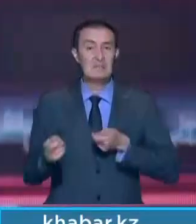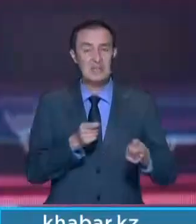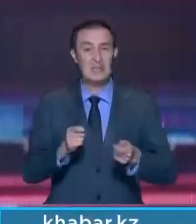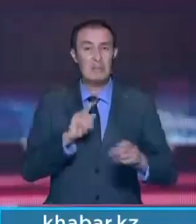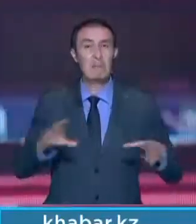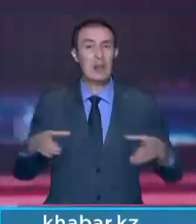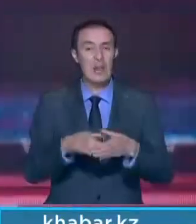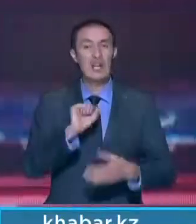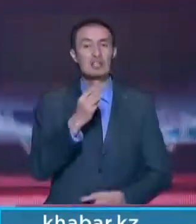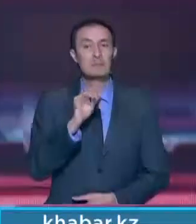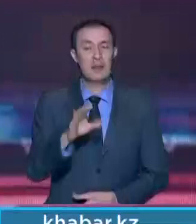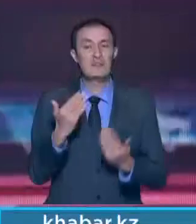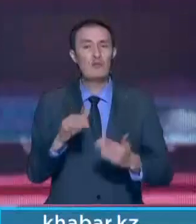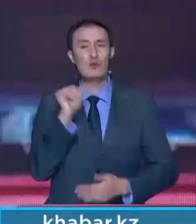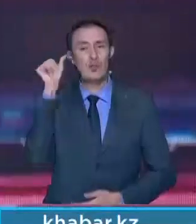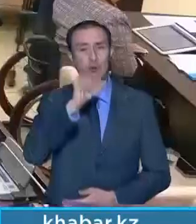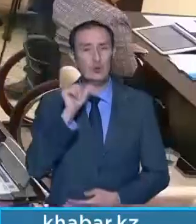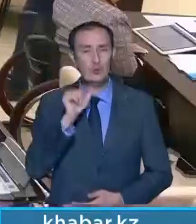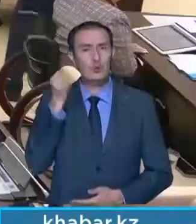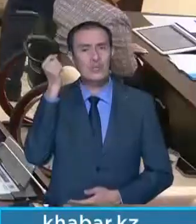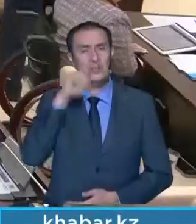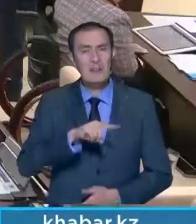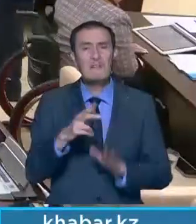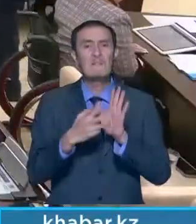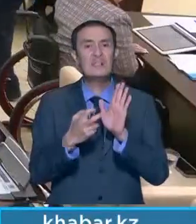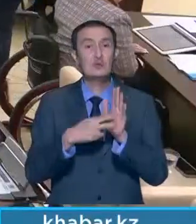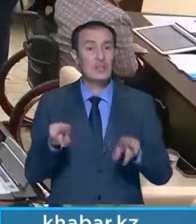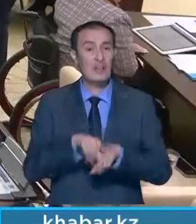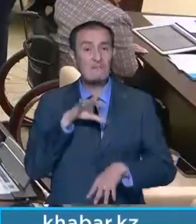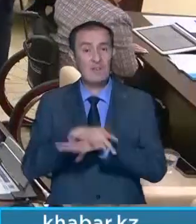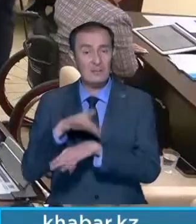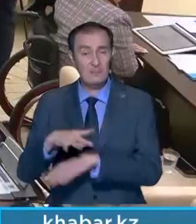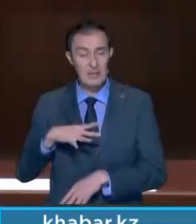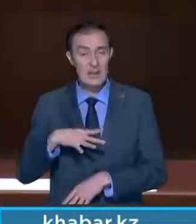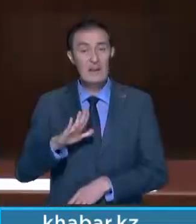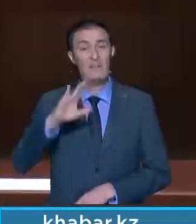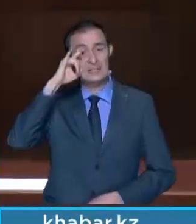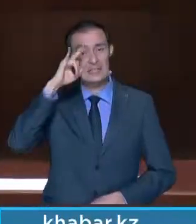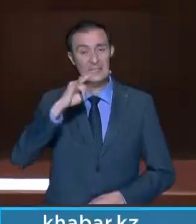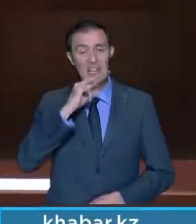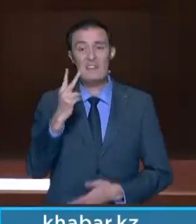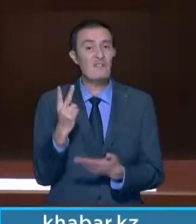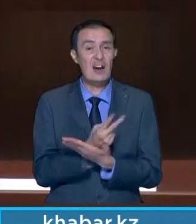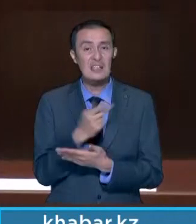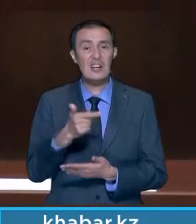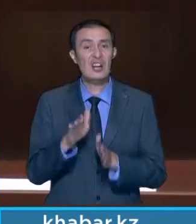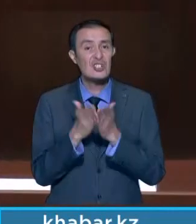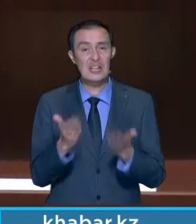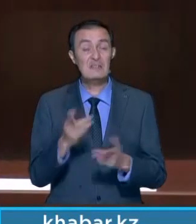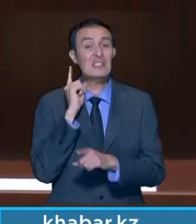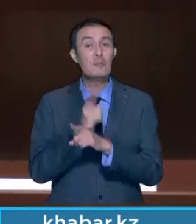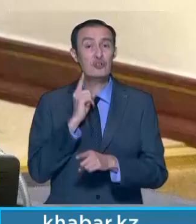маулен ишимбаев всего за прошлый год установили более 800 подобных случаев напомнив в Казахстане второе гражданство